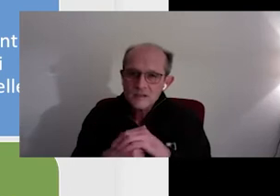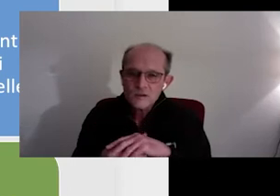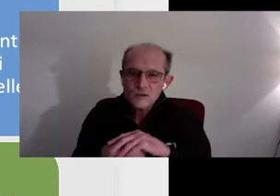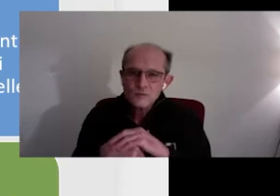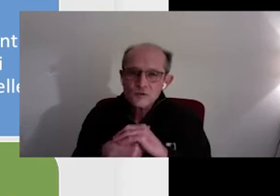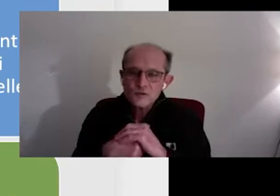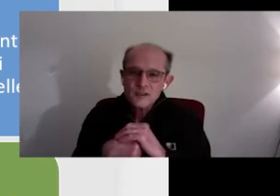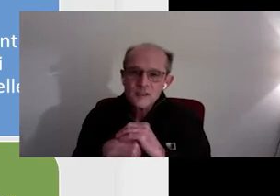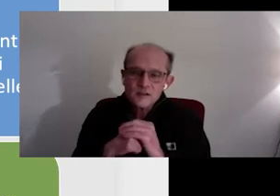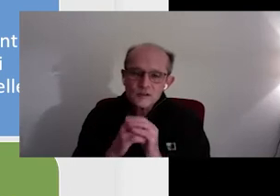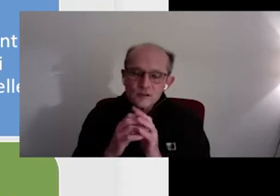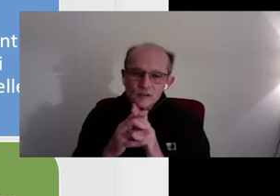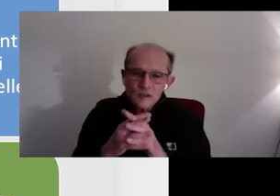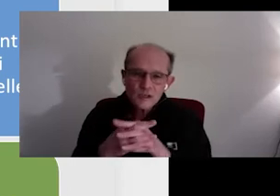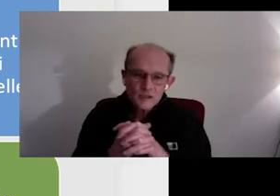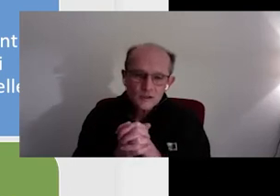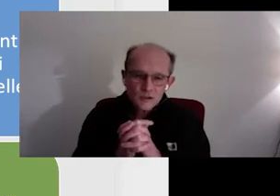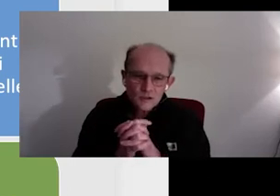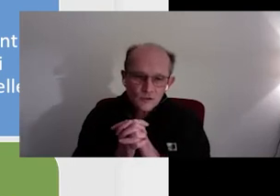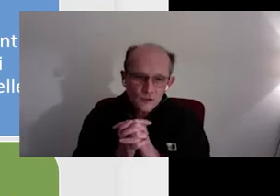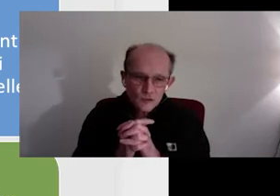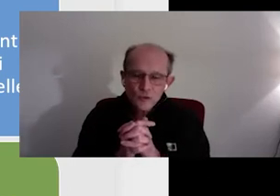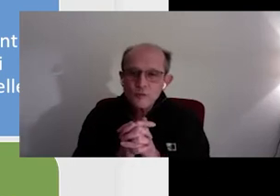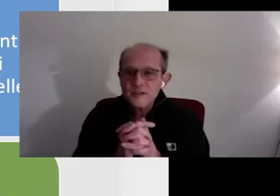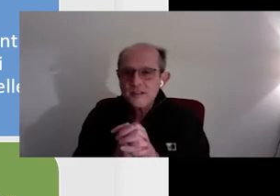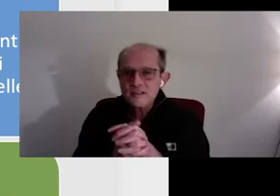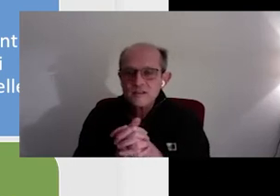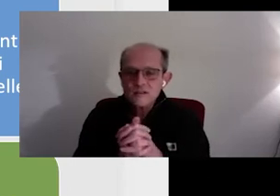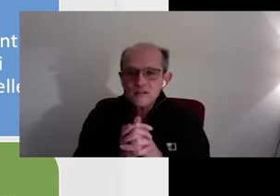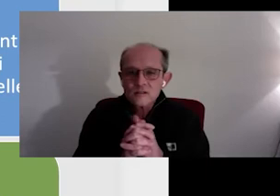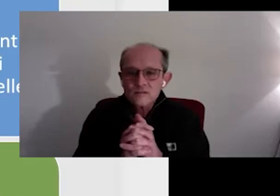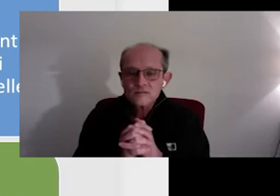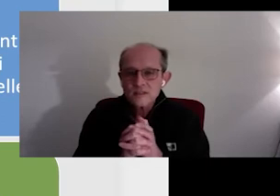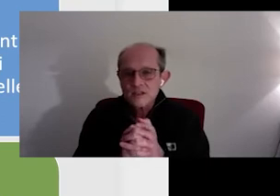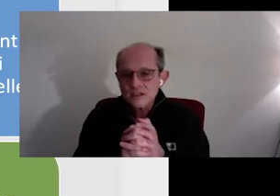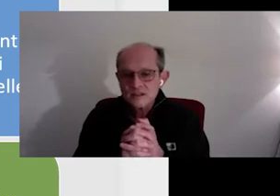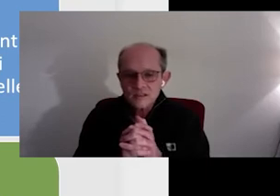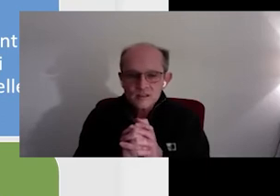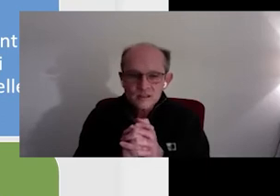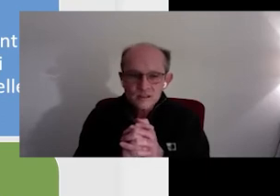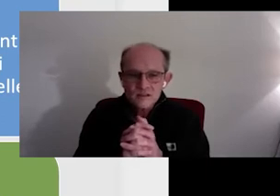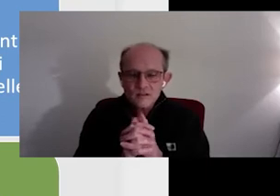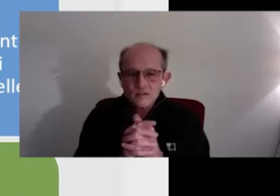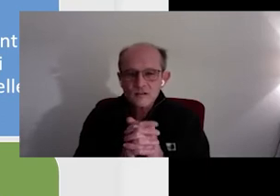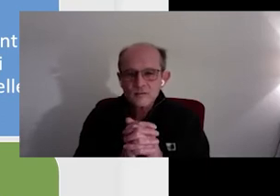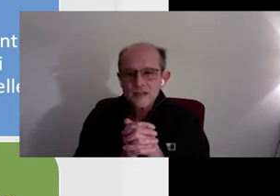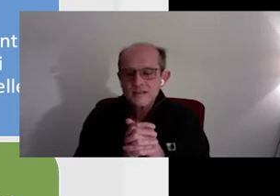qui peut souffrir de troubles dys, dyslexie,